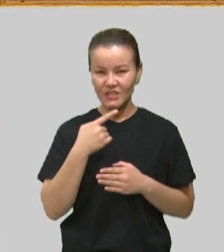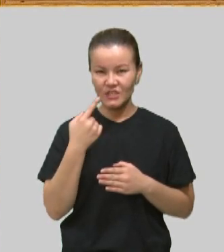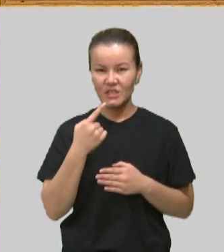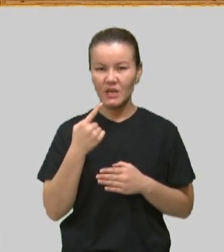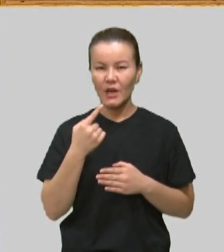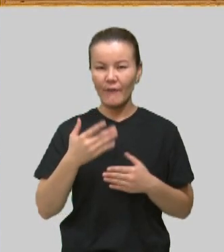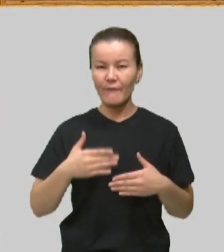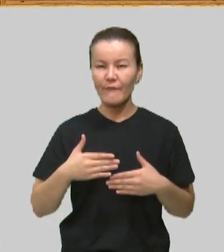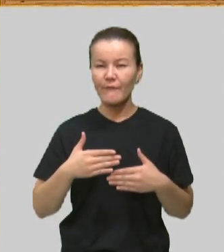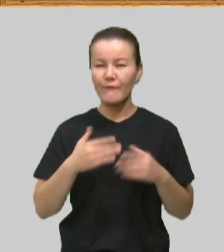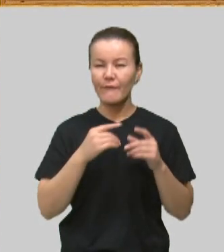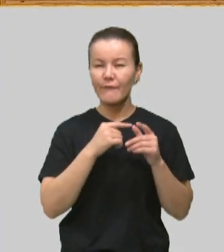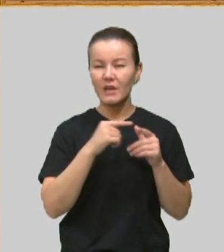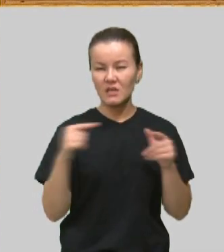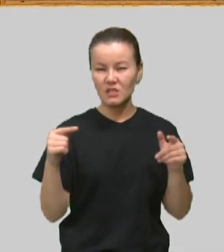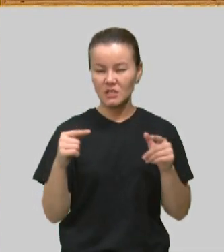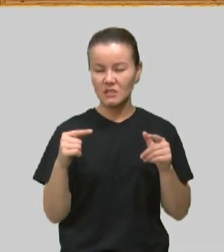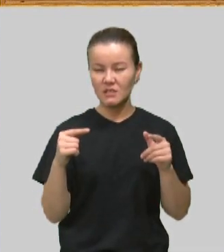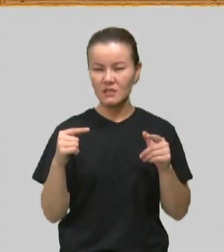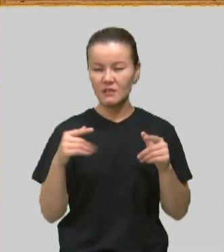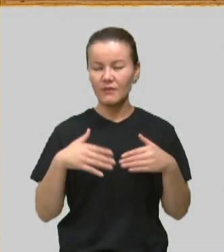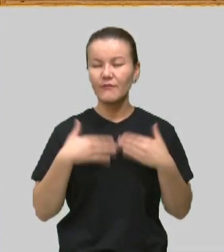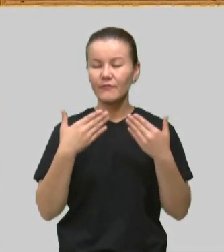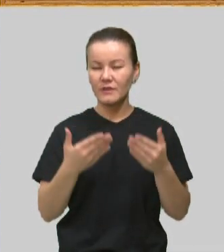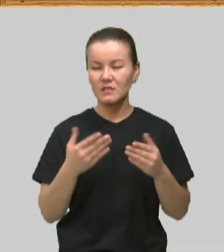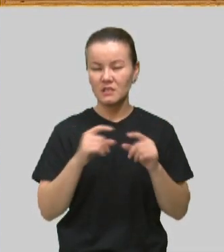в предложении.